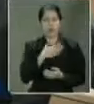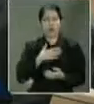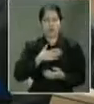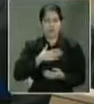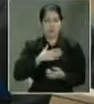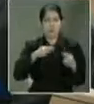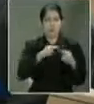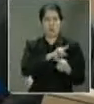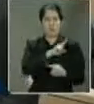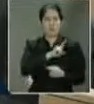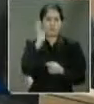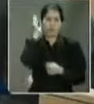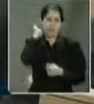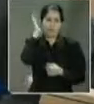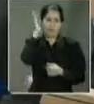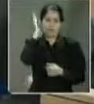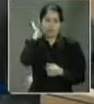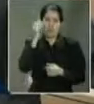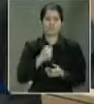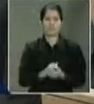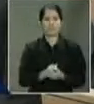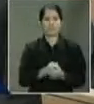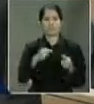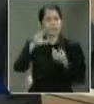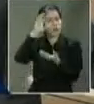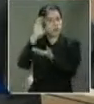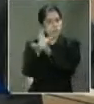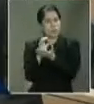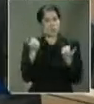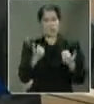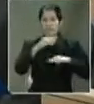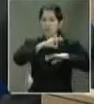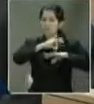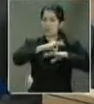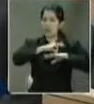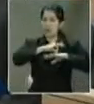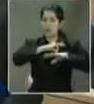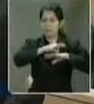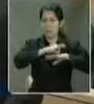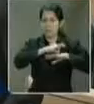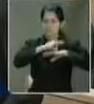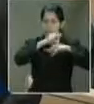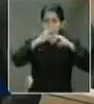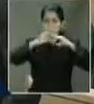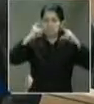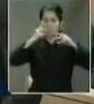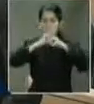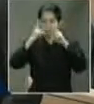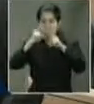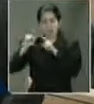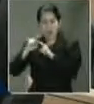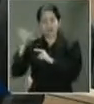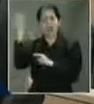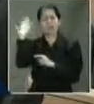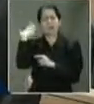ตำรวจที่เป็นใหญ่เป็นโตวันนี้ก็ผูกพันรักใคร่ชอบพอสมัยผมเป็นสารวัตรกองปราบเข